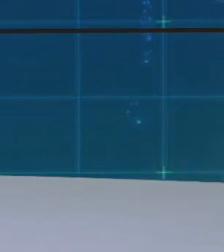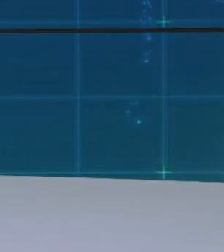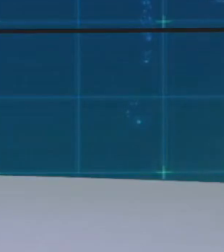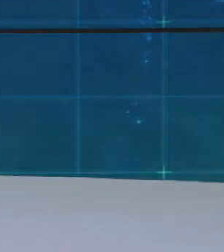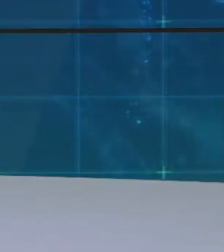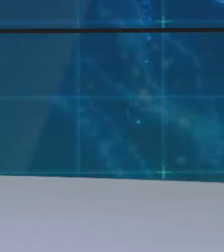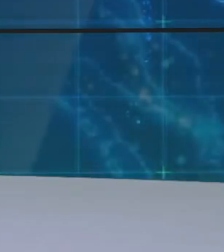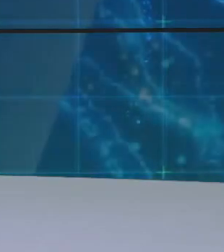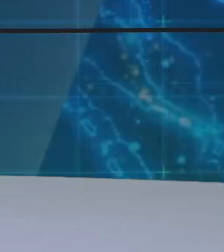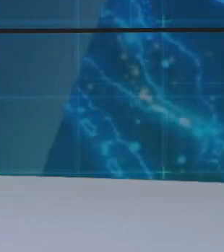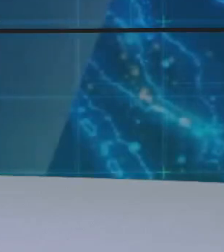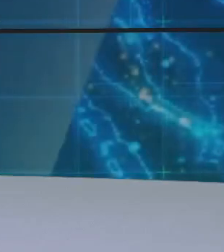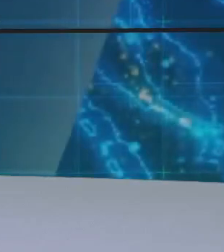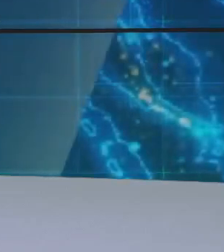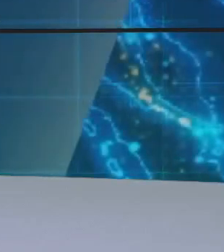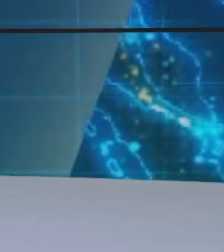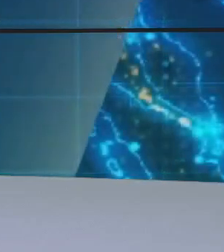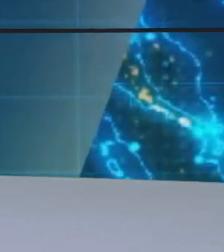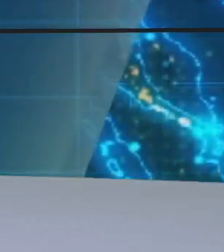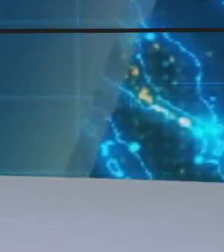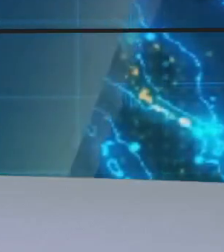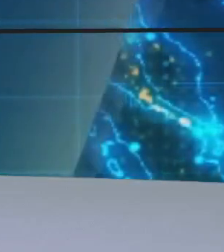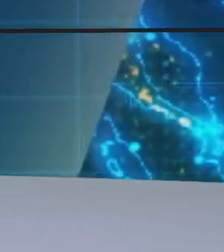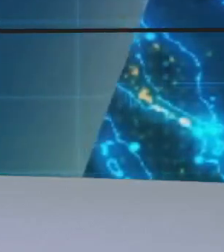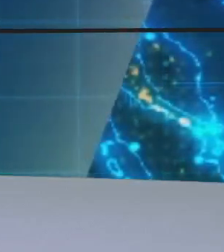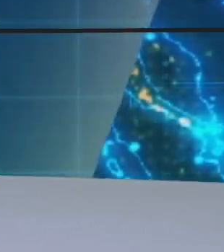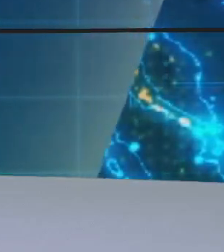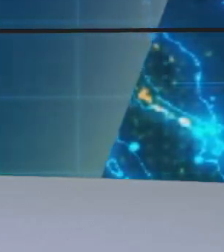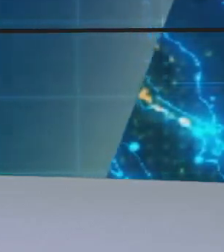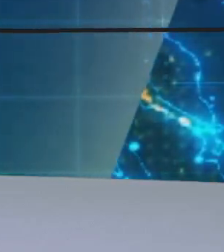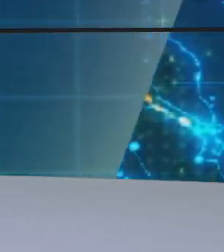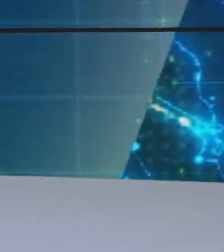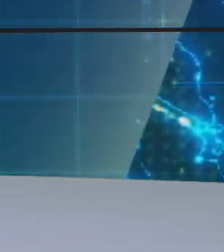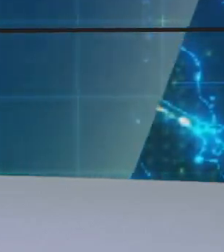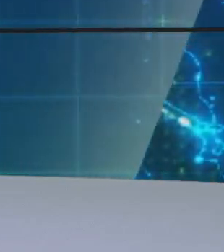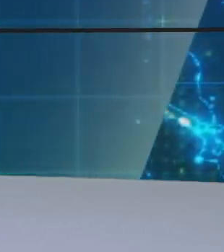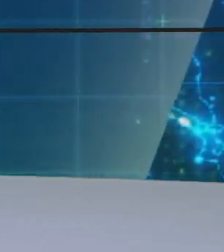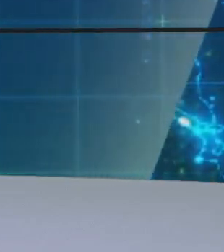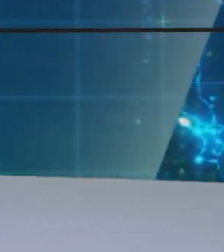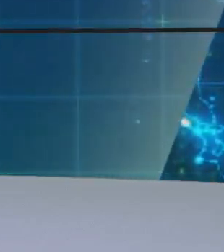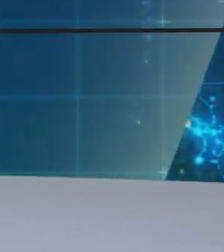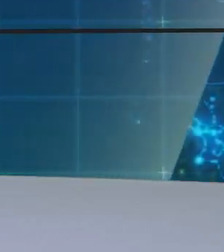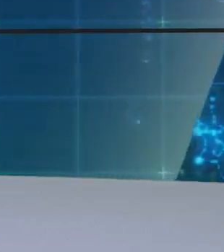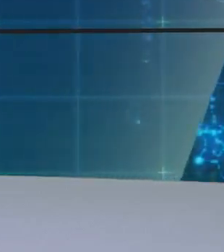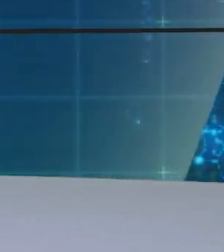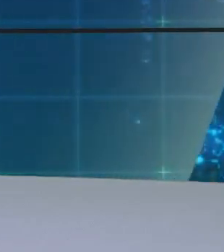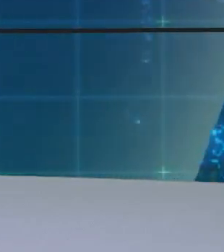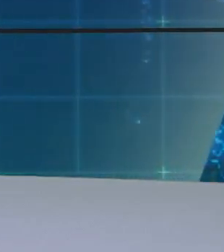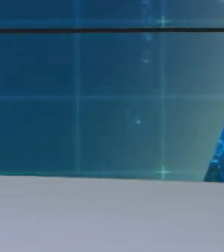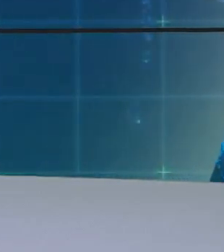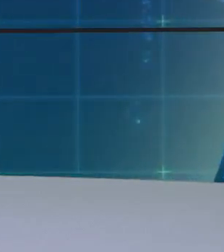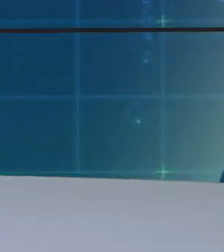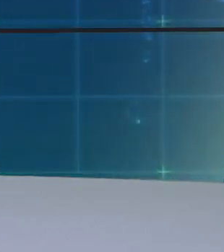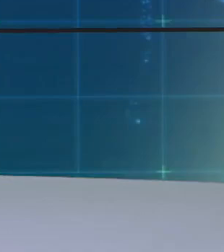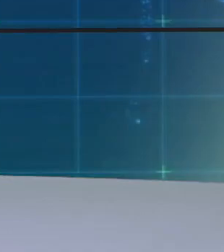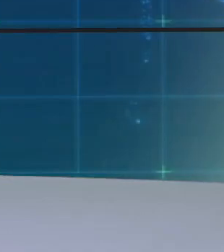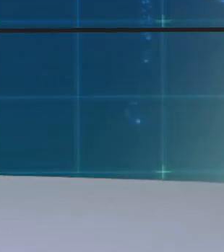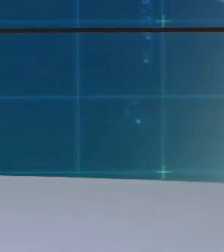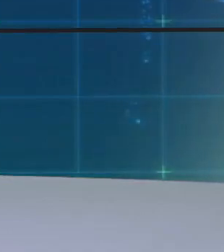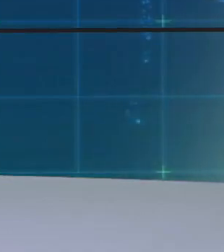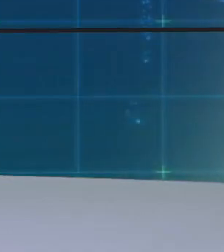Kementerian pelancongan seni dan budaya atau motch akan mengadakan perbincangan bersama kementerian dan pihak terlibat bagi membincangkan